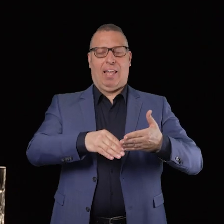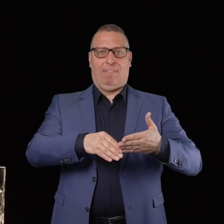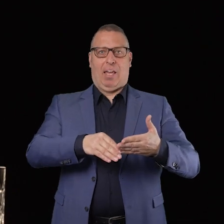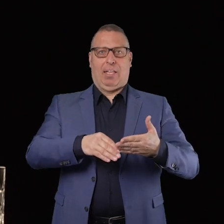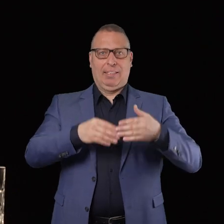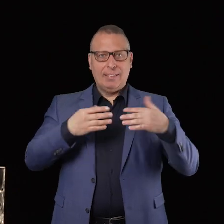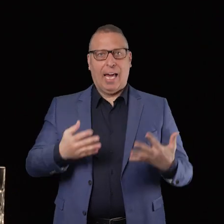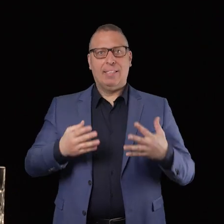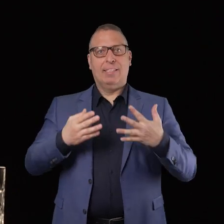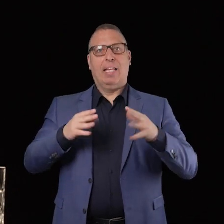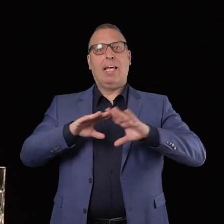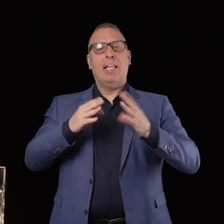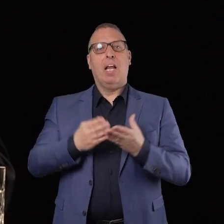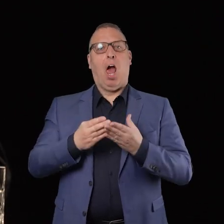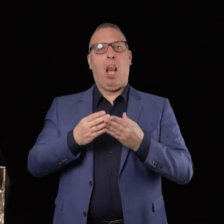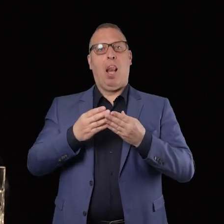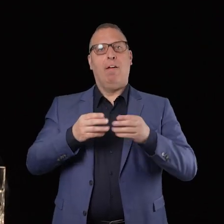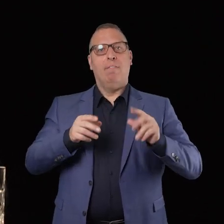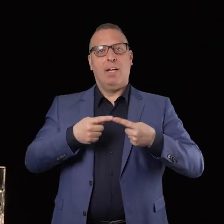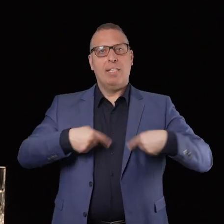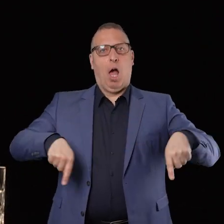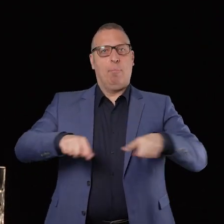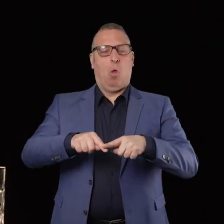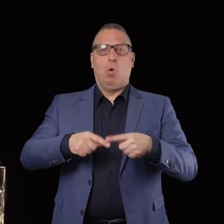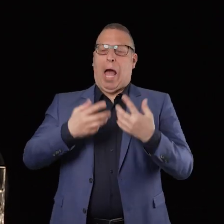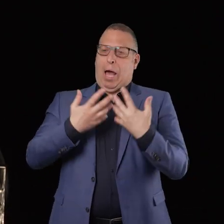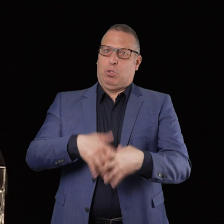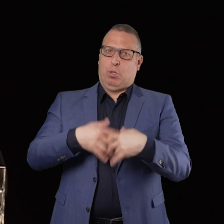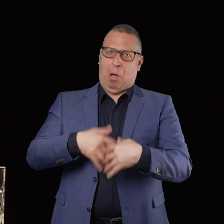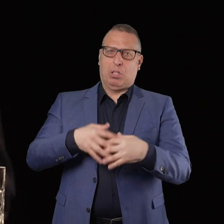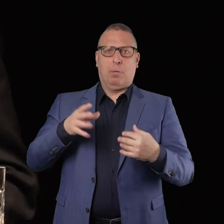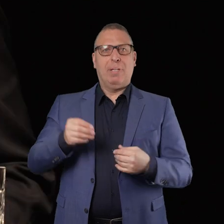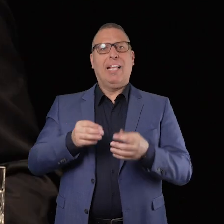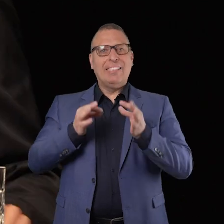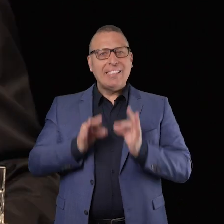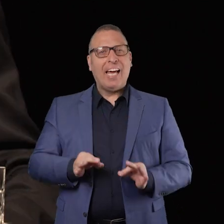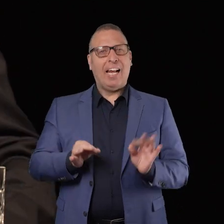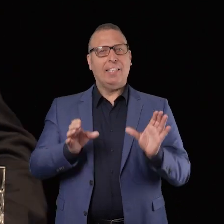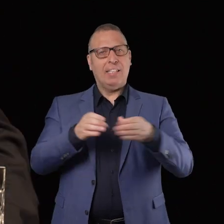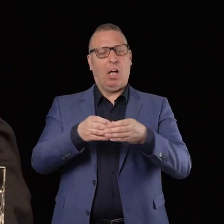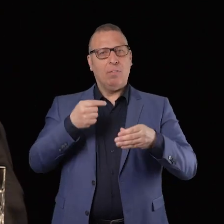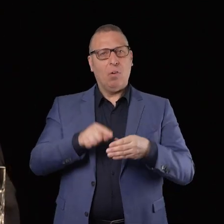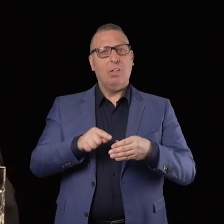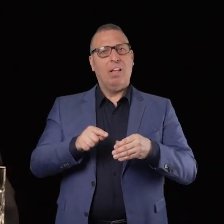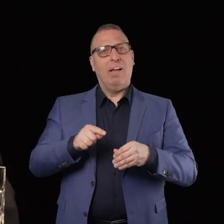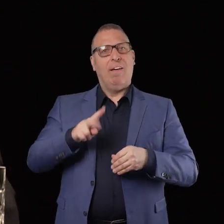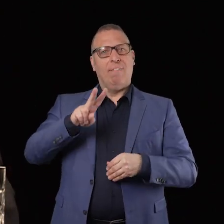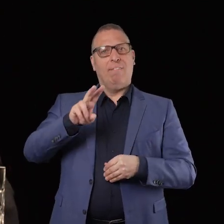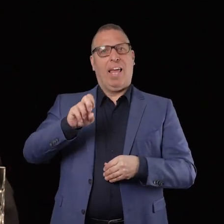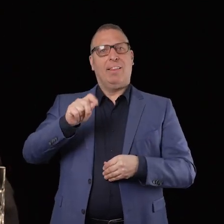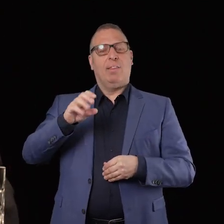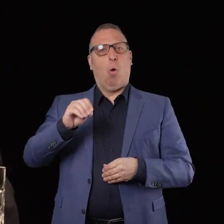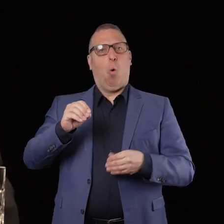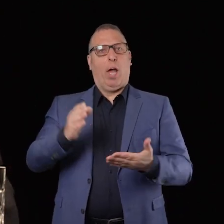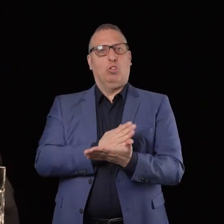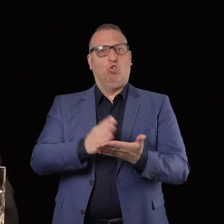befasst sich die Generalversammlung automatisch mit einer im Sicherheitsrat aufgrund eines Vetos